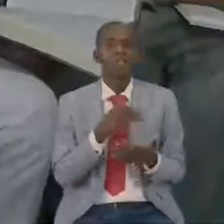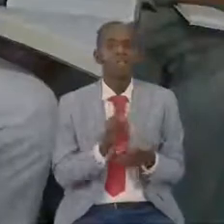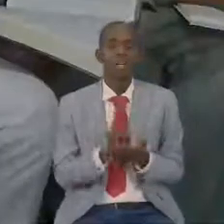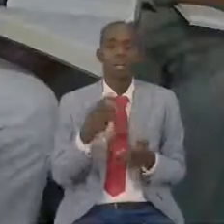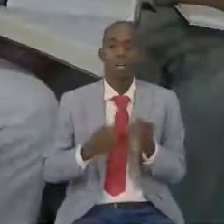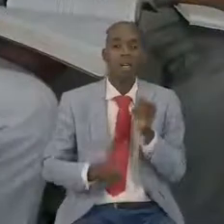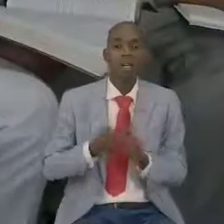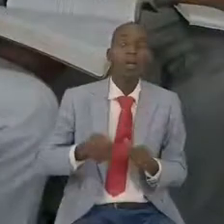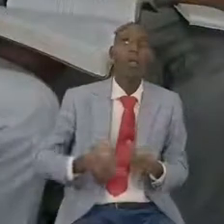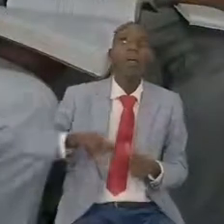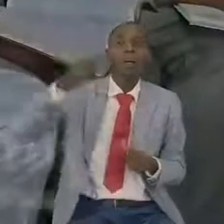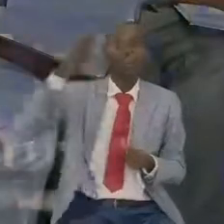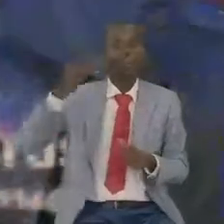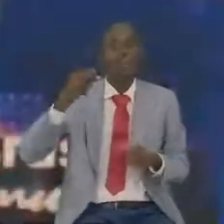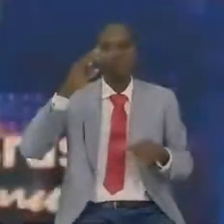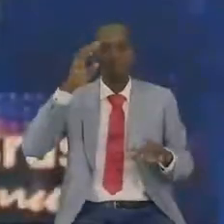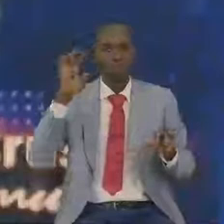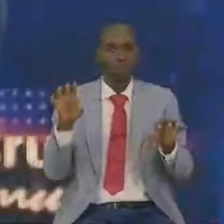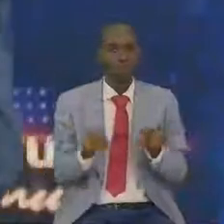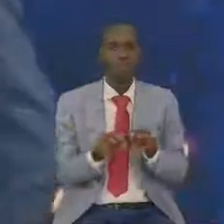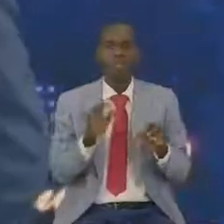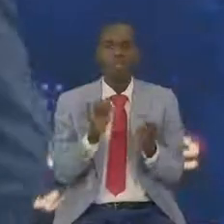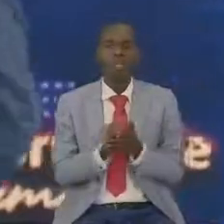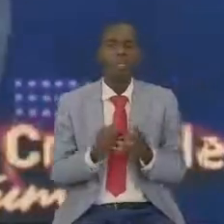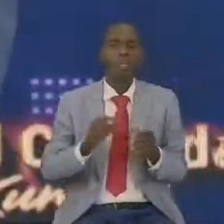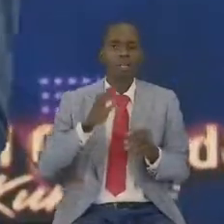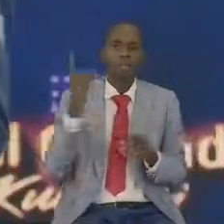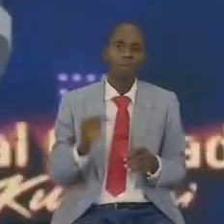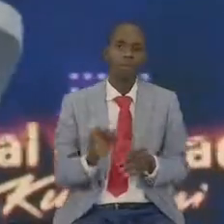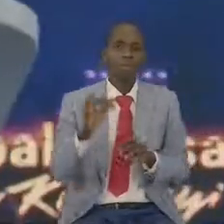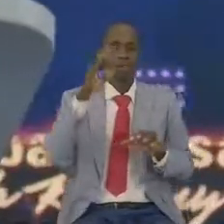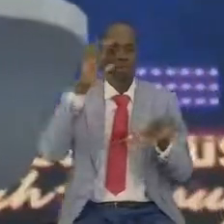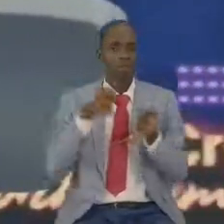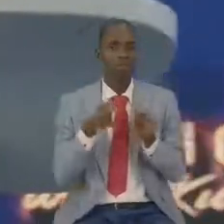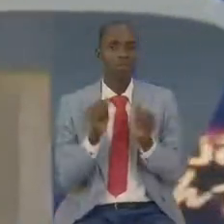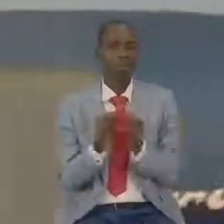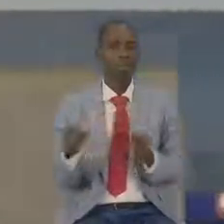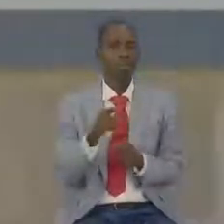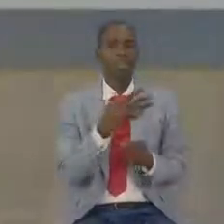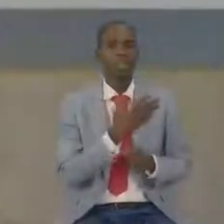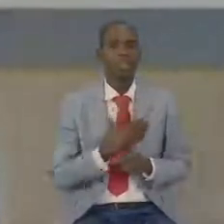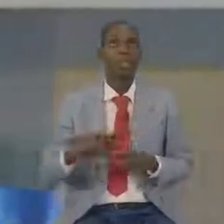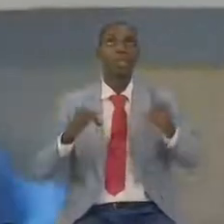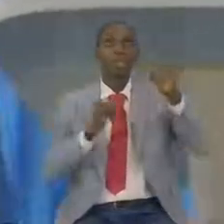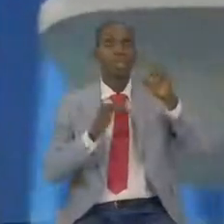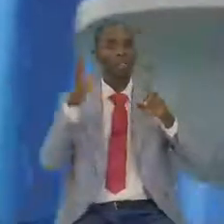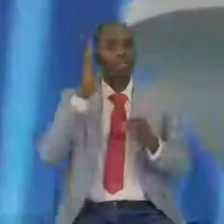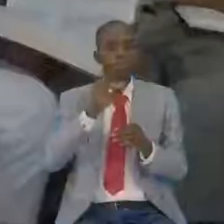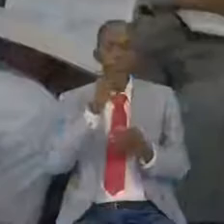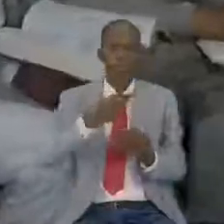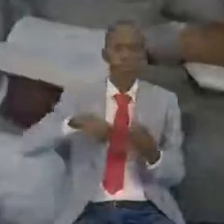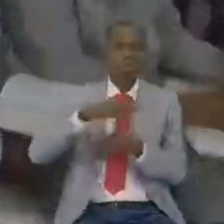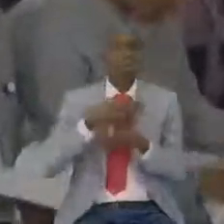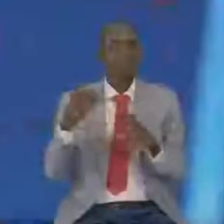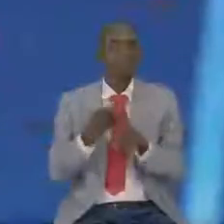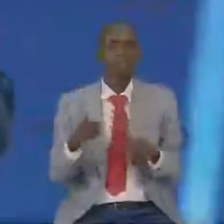L'alliance la plus élevée, l'alliance éternelle, je ferai traiterai avec eux une alliance éternelle. Je ne me détournerai plus d'eux